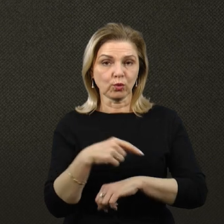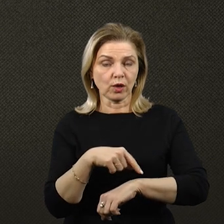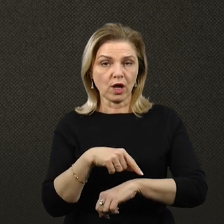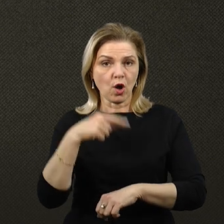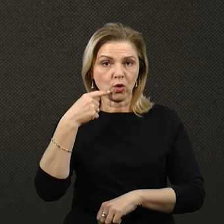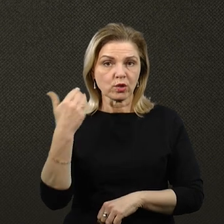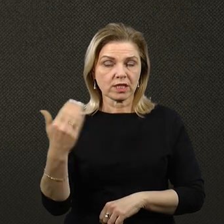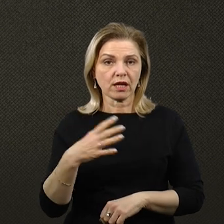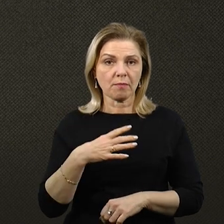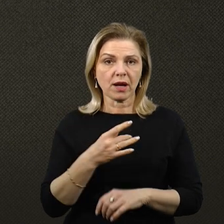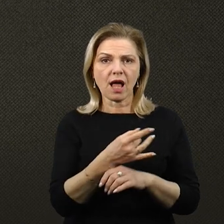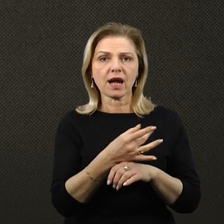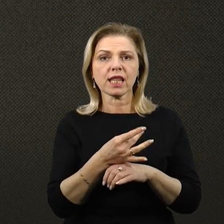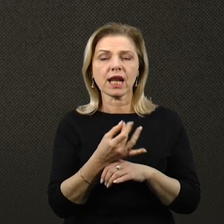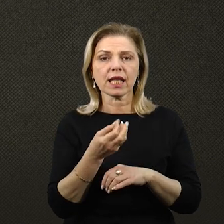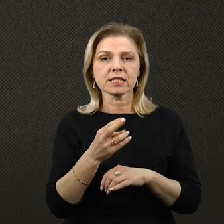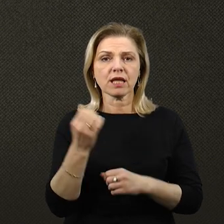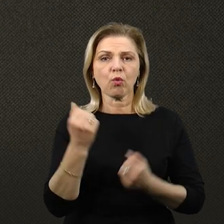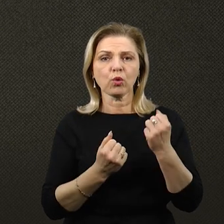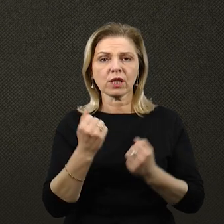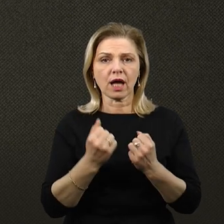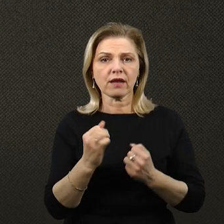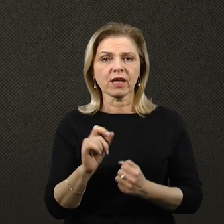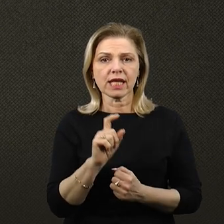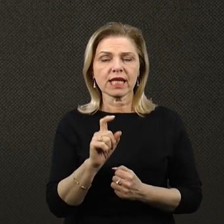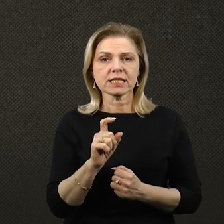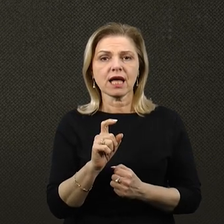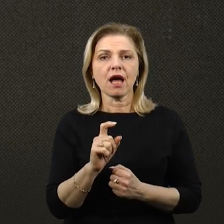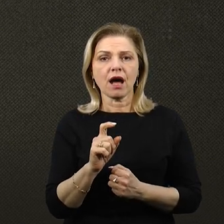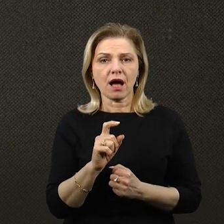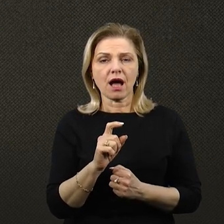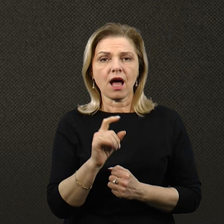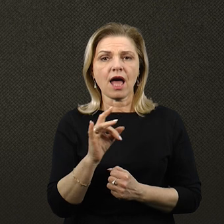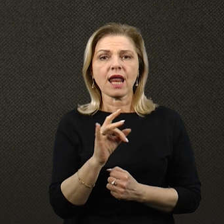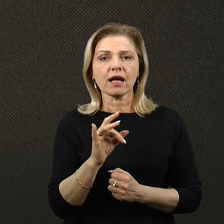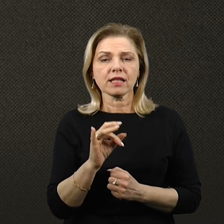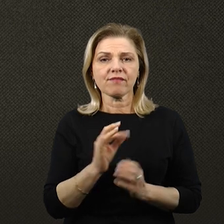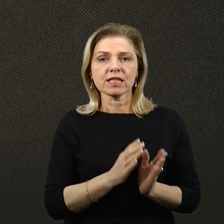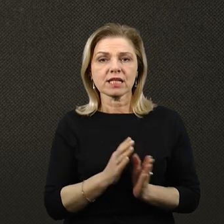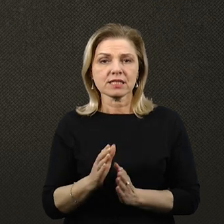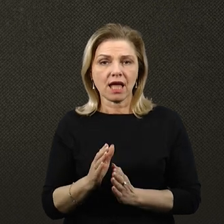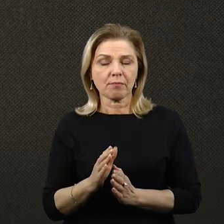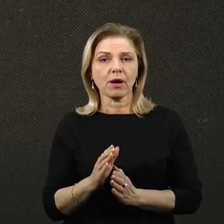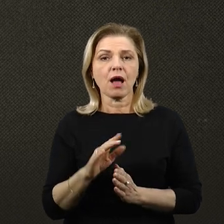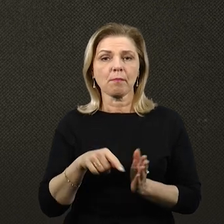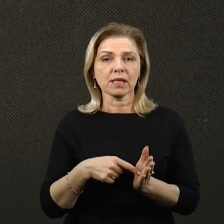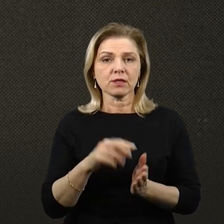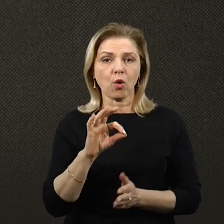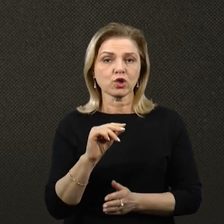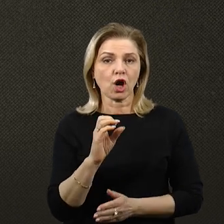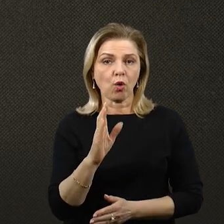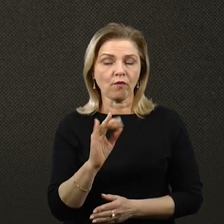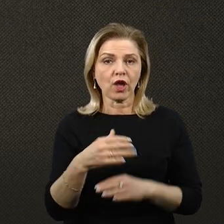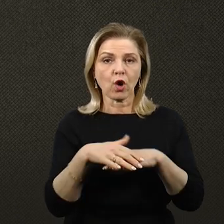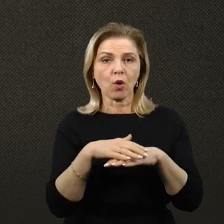Федерації завдали артилерійських ударів та ударів з реактивних систем залпогового вогню по місту Очаків очаківської громади та